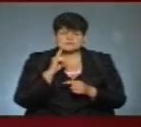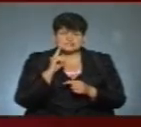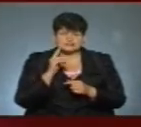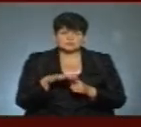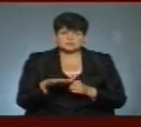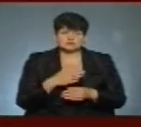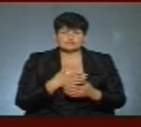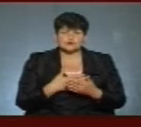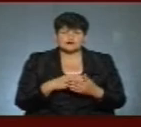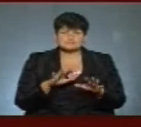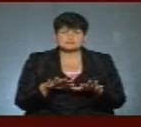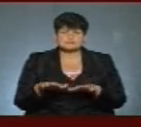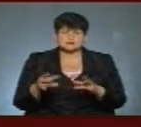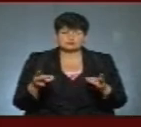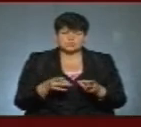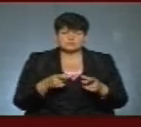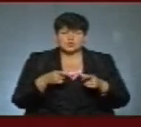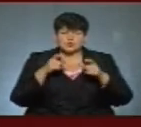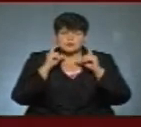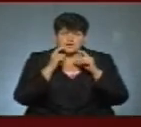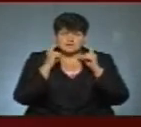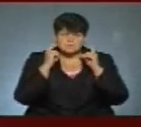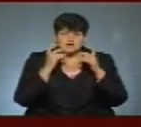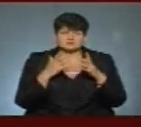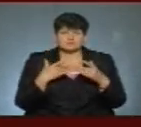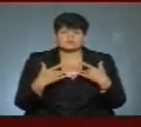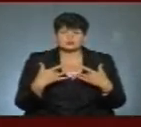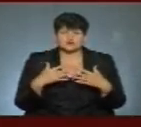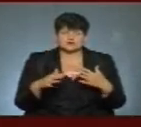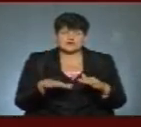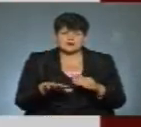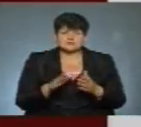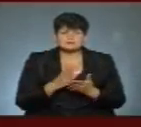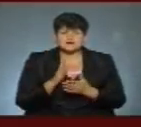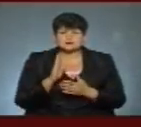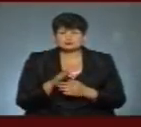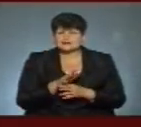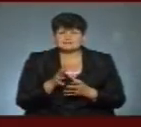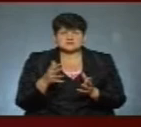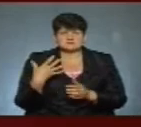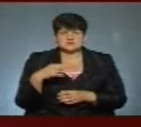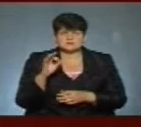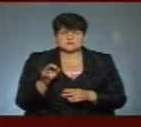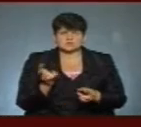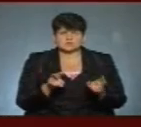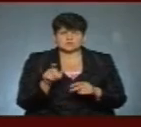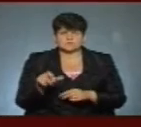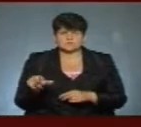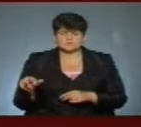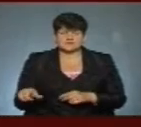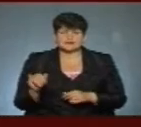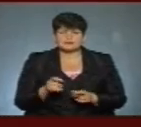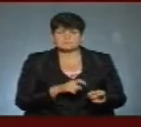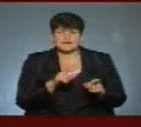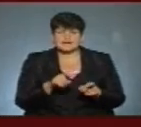зони, в громадських місцях потрібно одягати захисну маску, у кінотеатрах і театрах має бути не більше 50% відвідувачів і